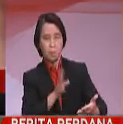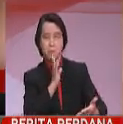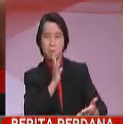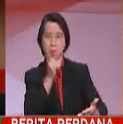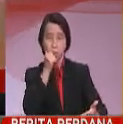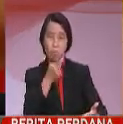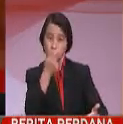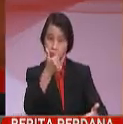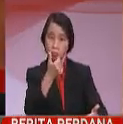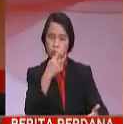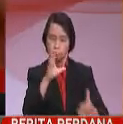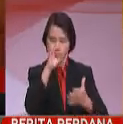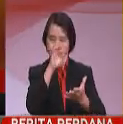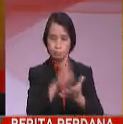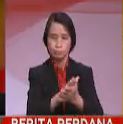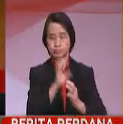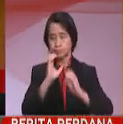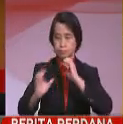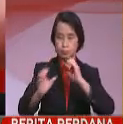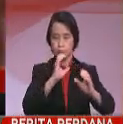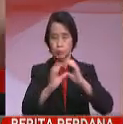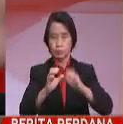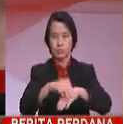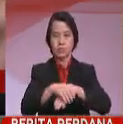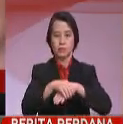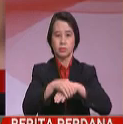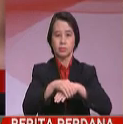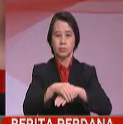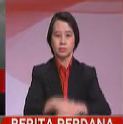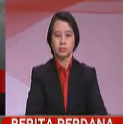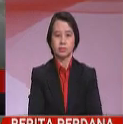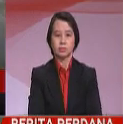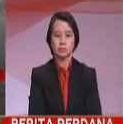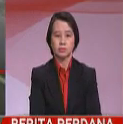wanita itu yang begitu yakin berkomunikasi bahasa Inggeris.